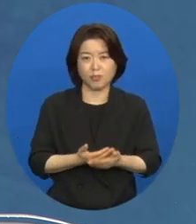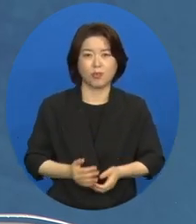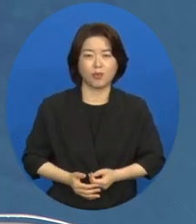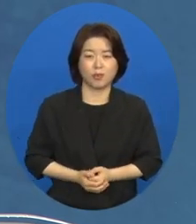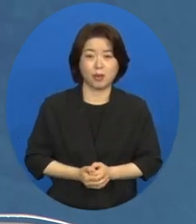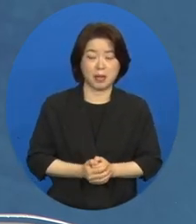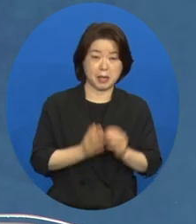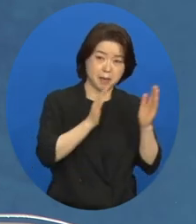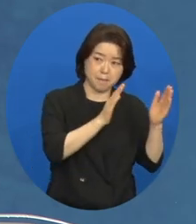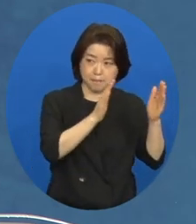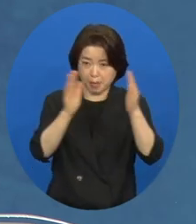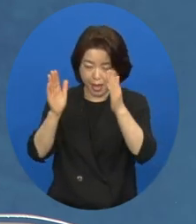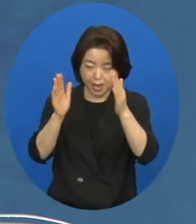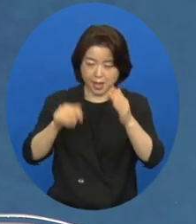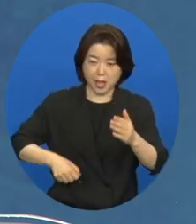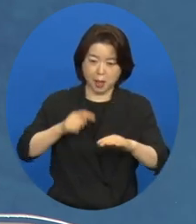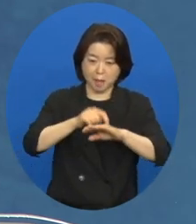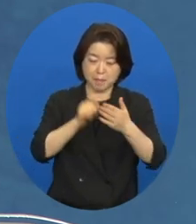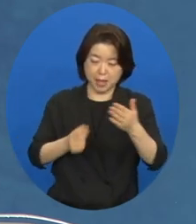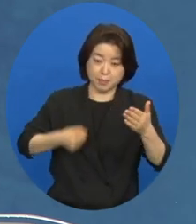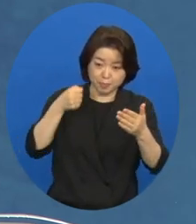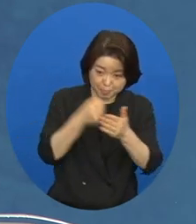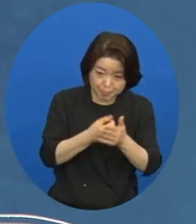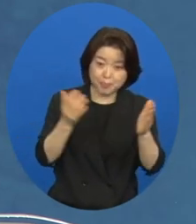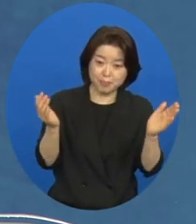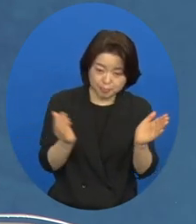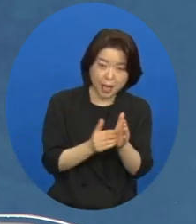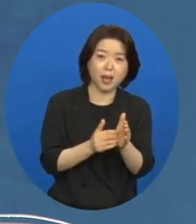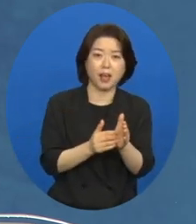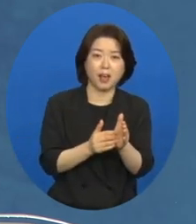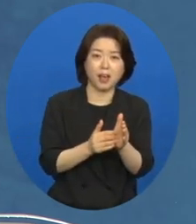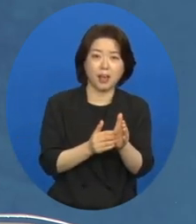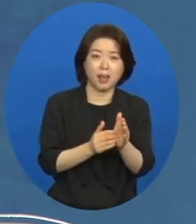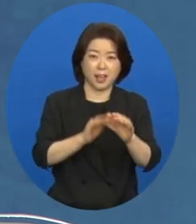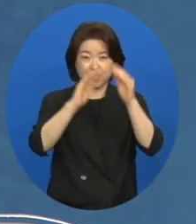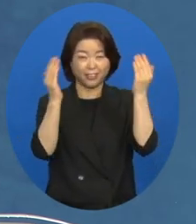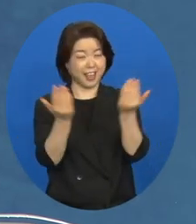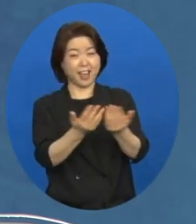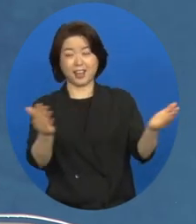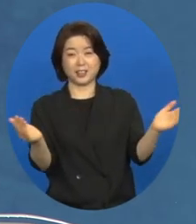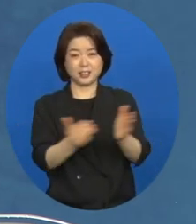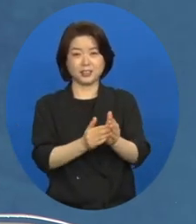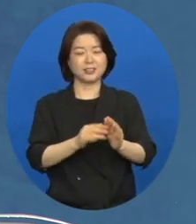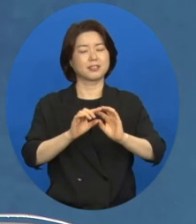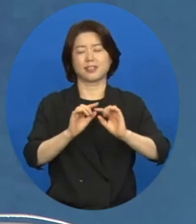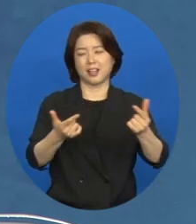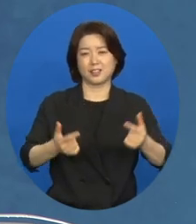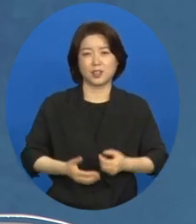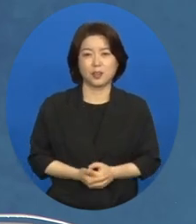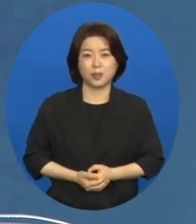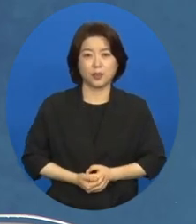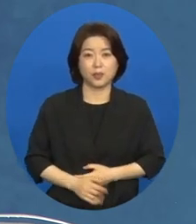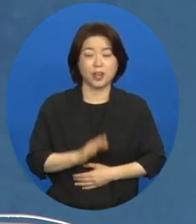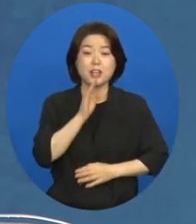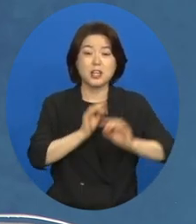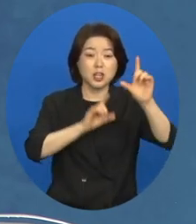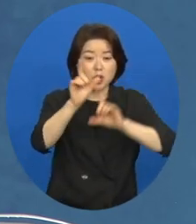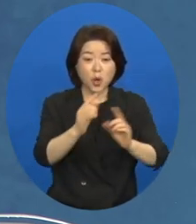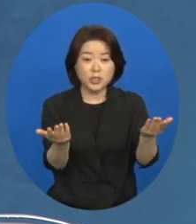방향을 정하고 마음을 정했다고 해서 사실 모든 것이 끝이 나는 게 아니잖아요. 현실의 일이 우리